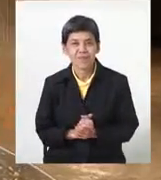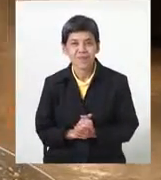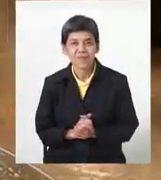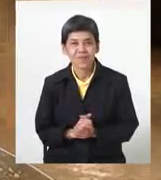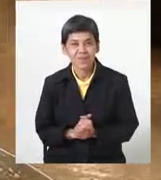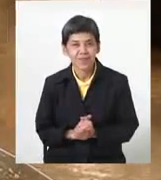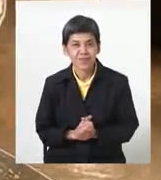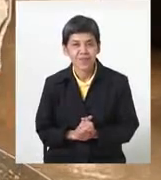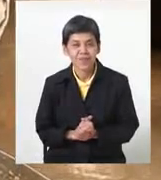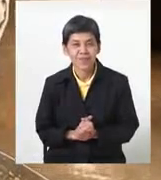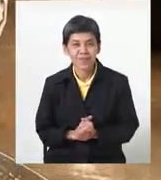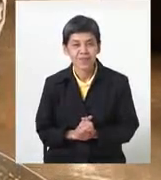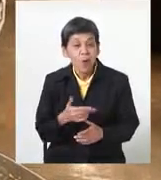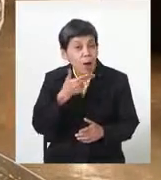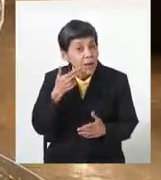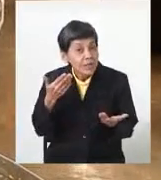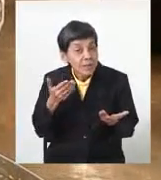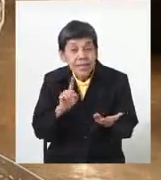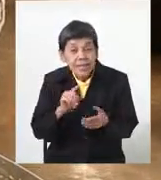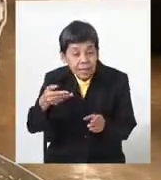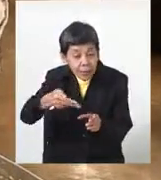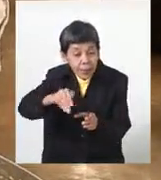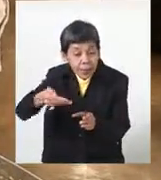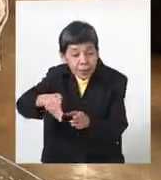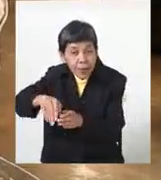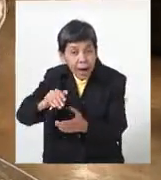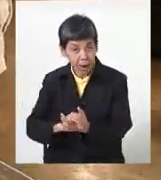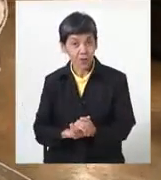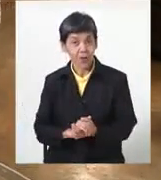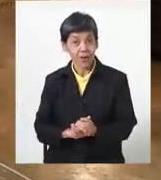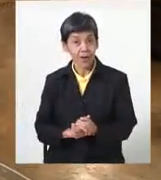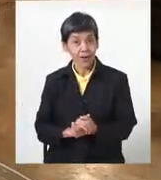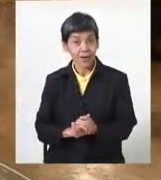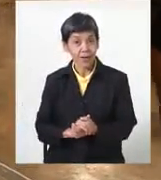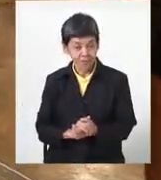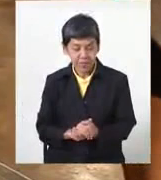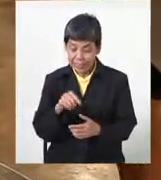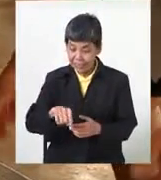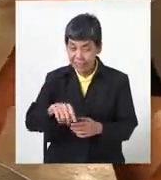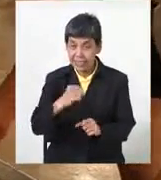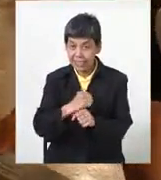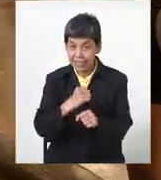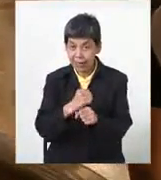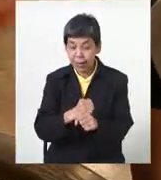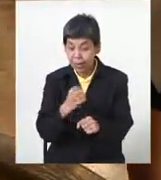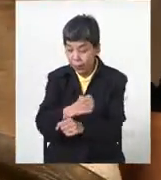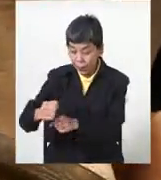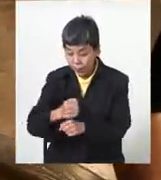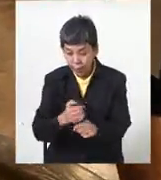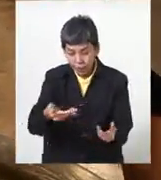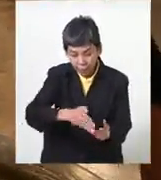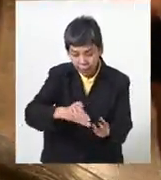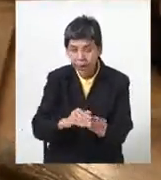สวัสดีครับขอบคุครับแล้วอาจารย์ไม่รอหยอดน้ำตาลนะครับหยอดน้ำตาลอยู่ตรงไหนล่ะครับนี่ตรงนี้ละครับอ้ายอดน้ำตาลอีกนี้เพราะตรงนี้ก็คือ